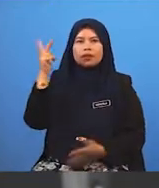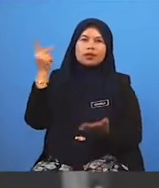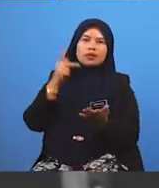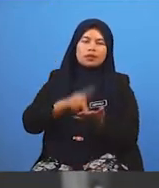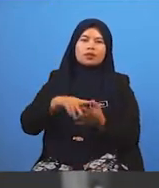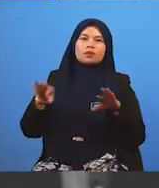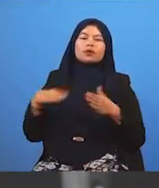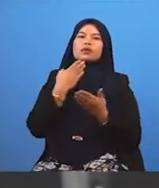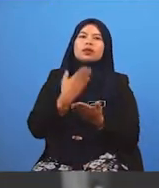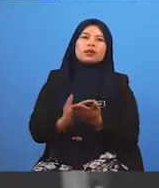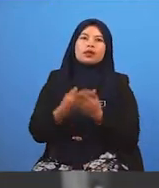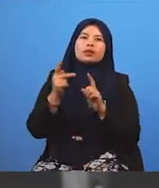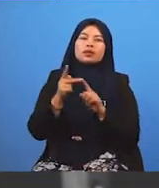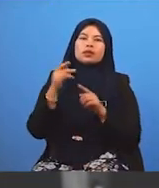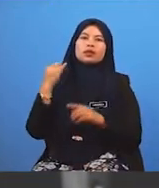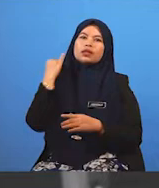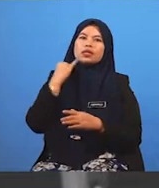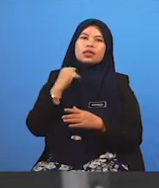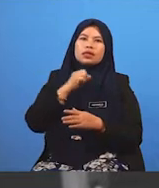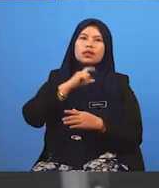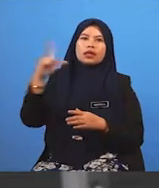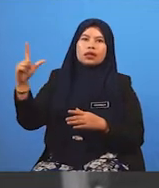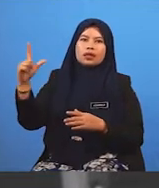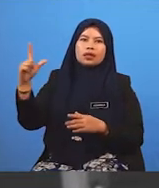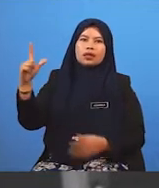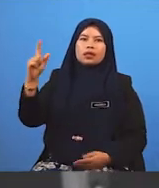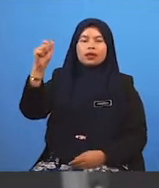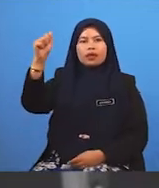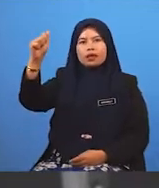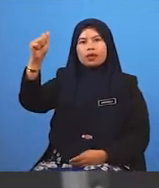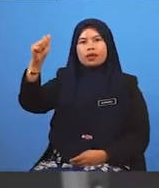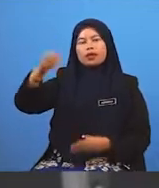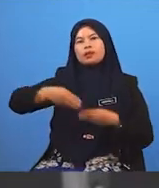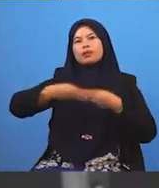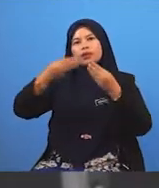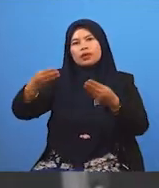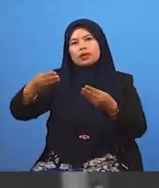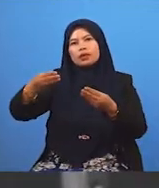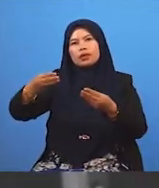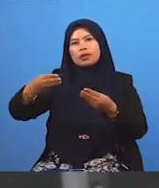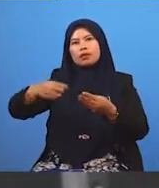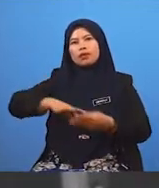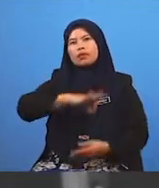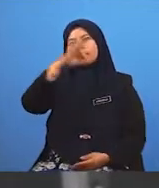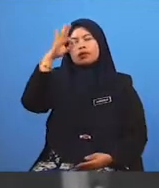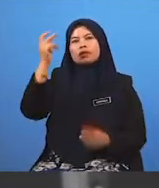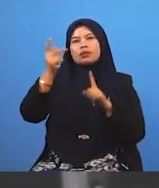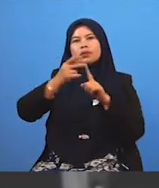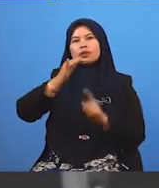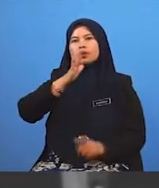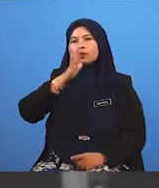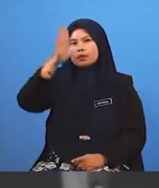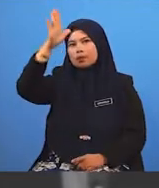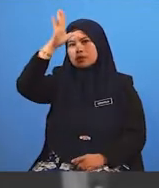kesan berbuat baik pada isteri ialah A. Memberikan motivasi kepada ibu bapa,